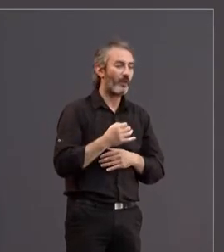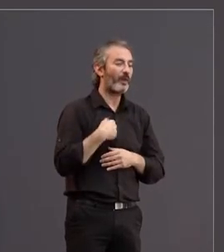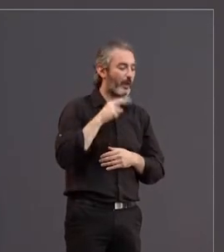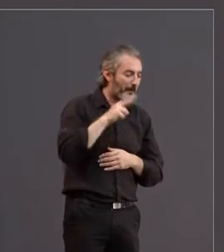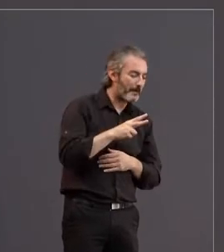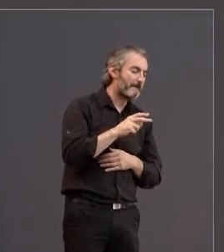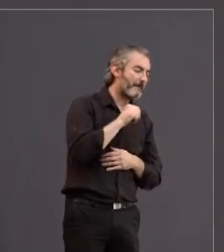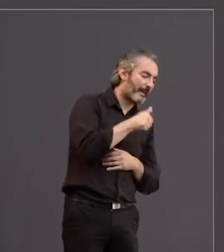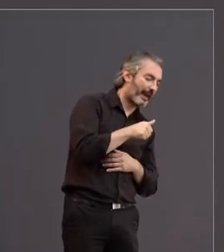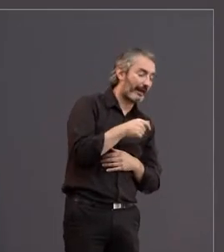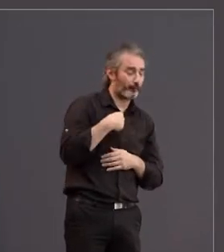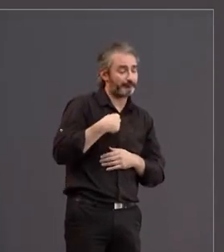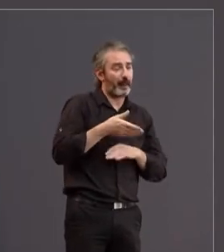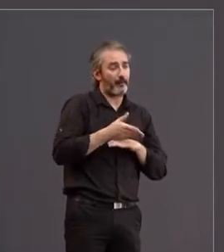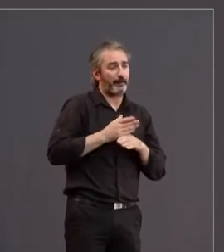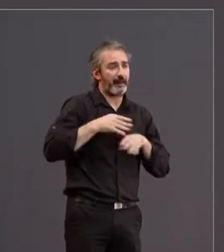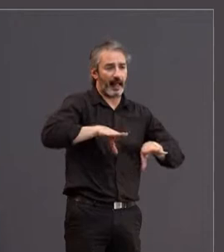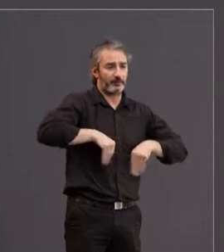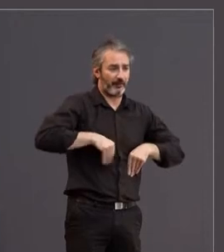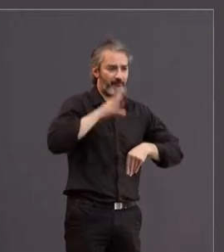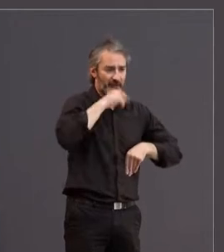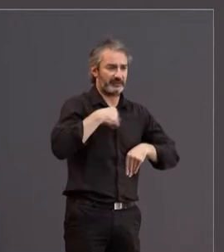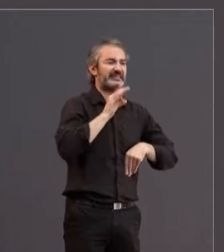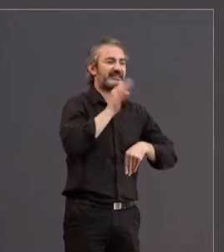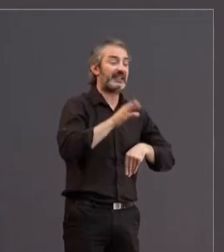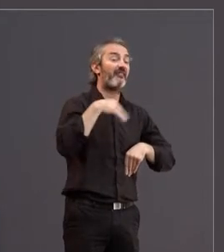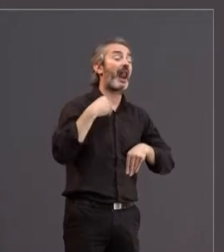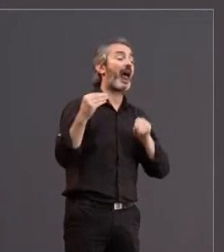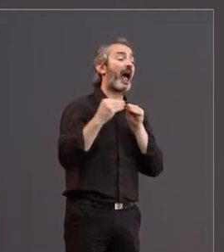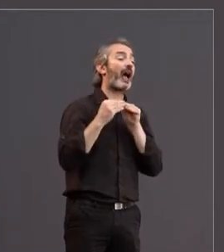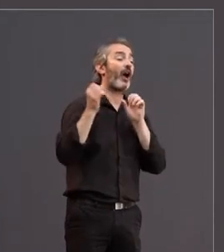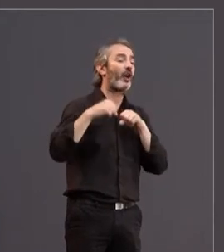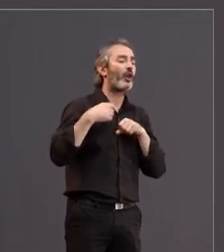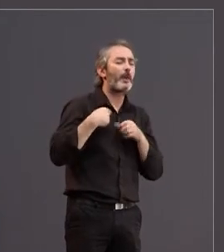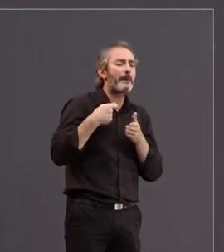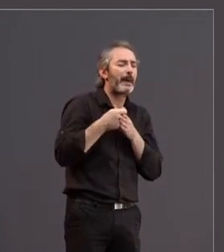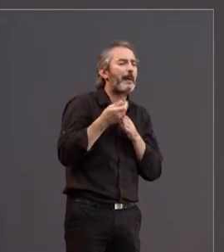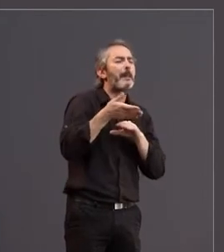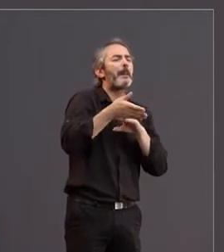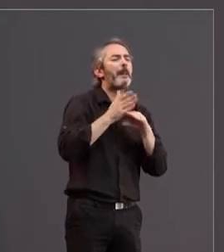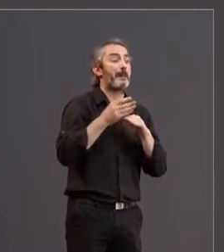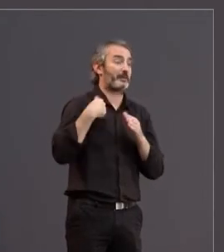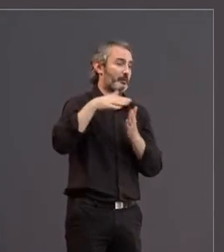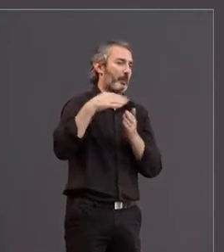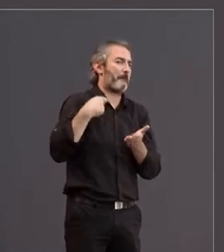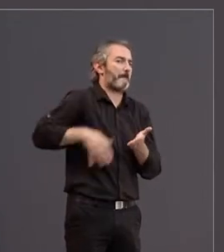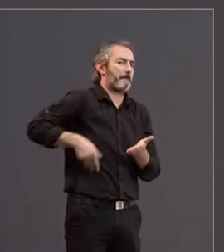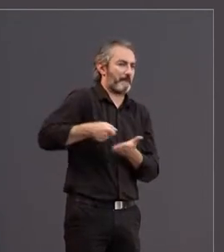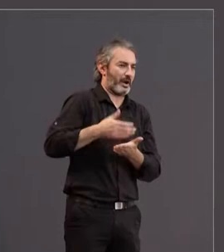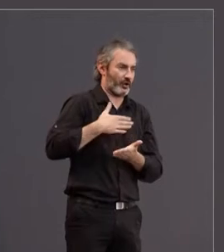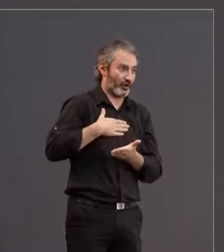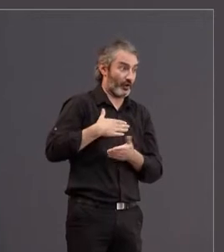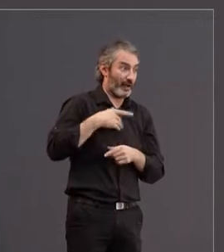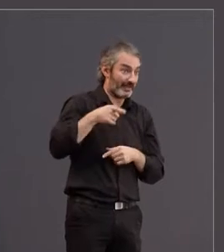malament, el que no, vaig assumir la meva part de culpa. Al final vam arribar a un acord i vaig haver de pagar una petita part de la impressió. El millor va ser que